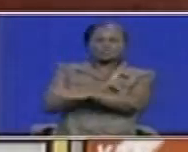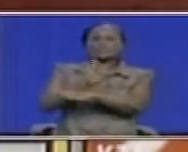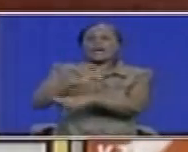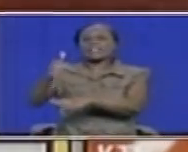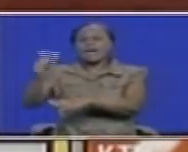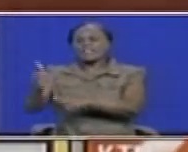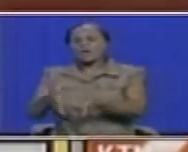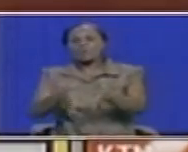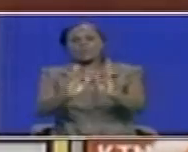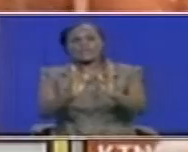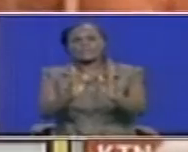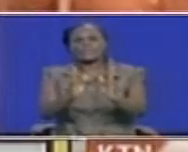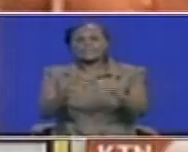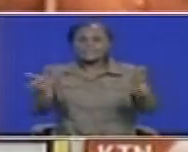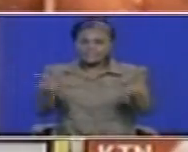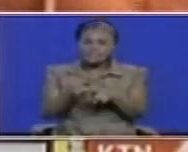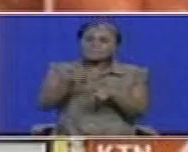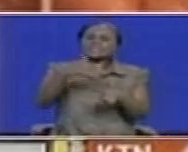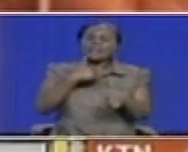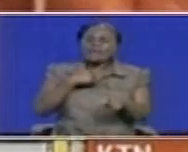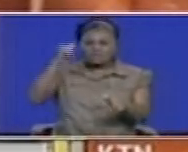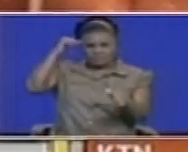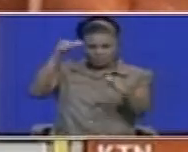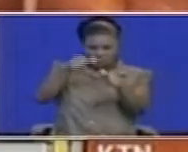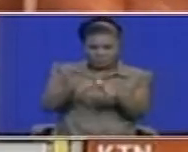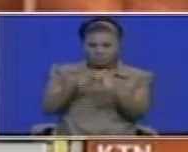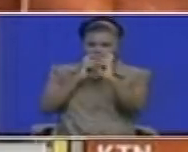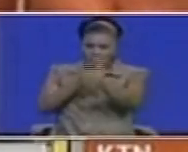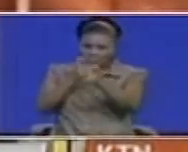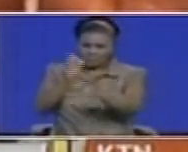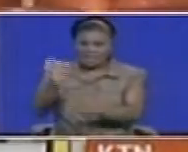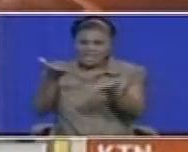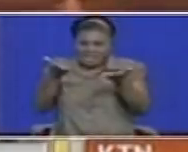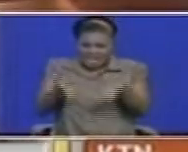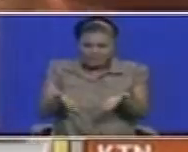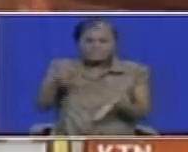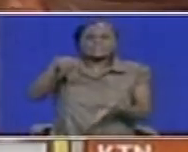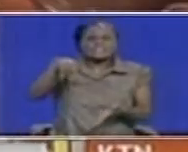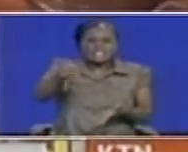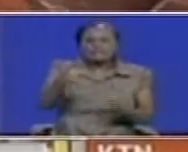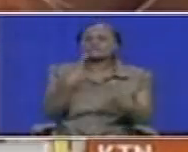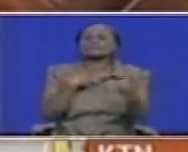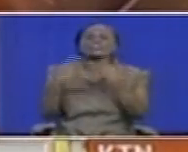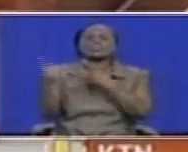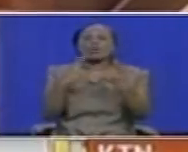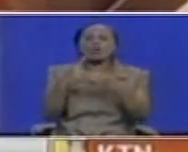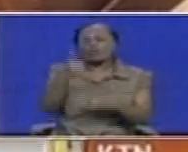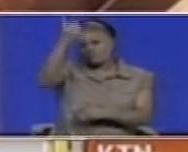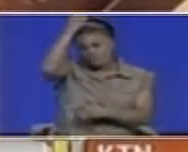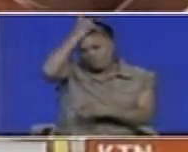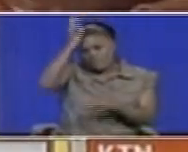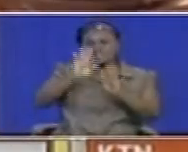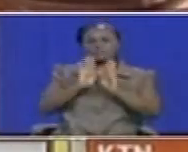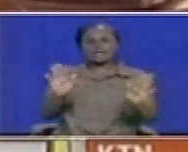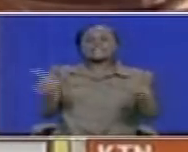mengine. Kando na kuwa na kumbukumbu ya talanta yake, kwa sasa amebakia kupiga gumzo mitaani pamoja na